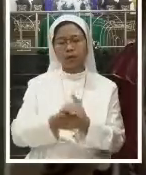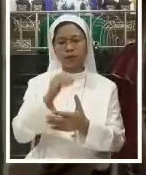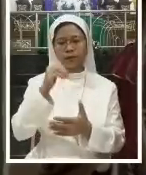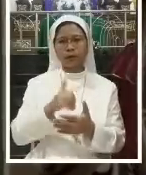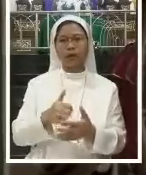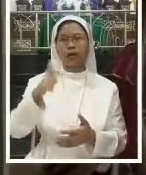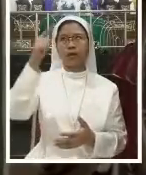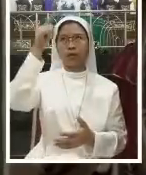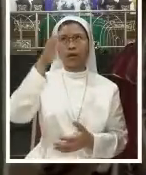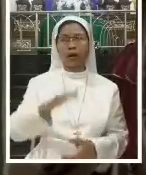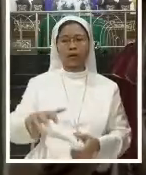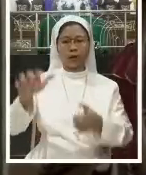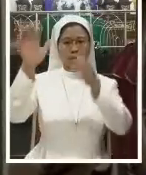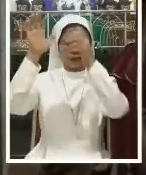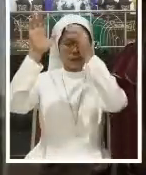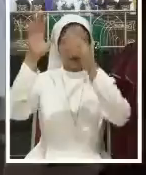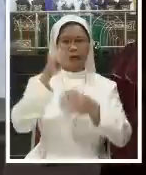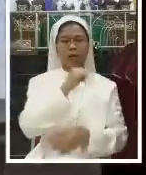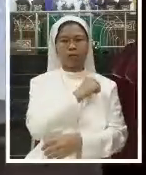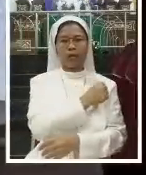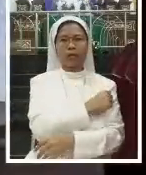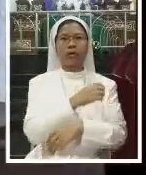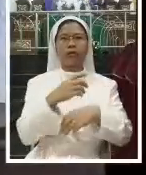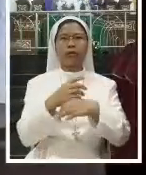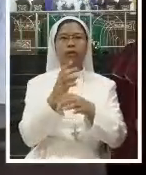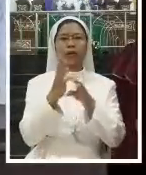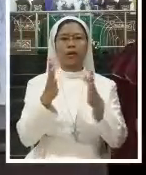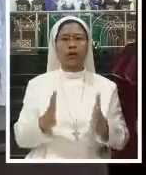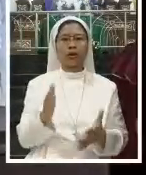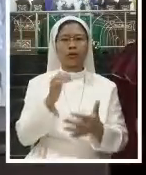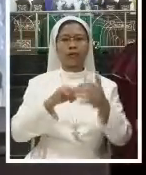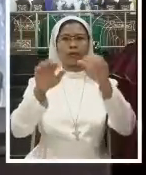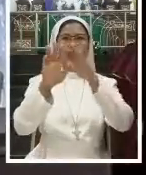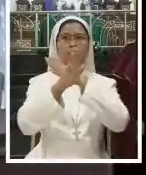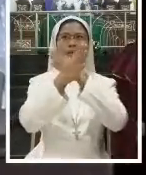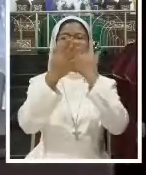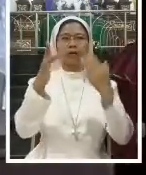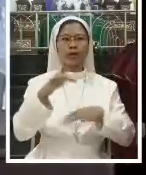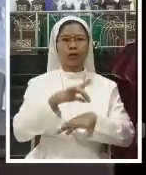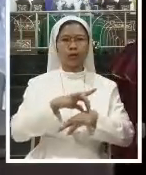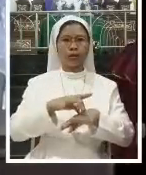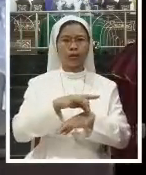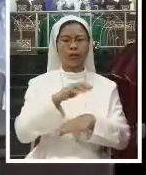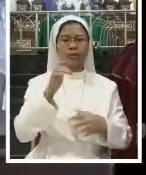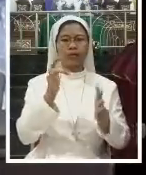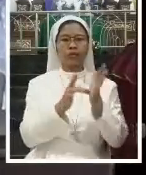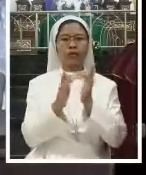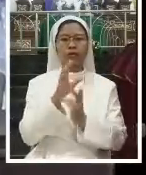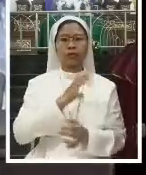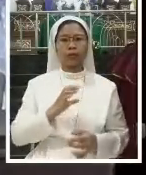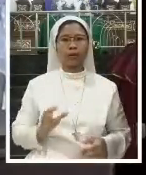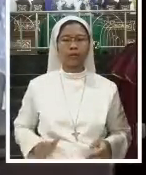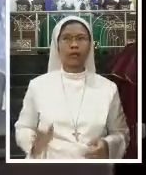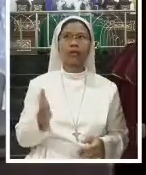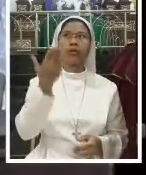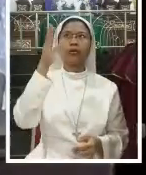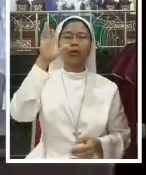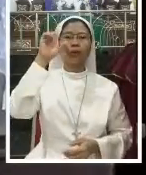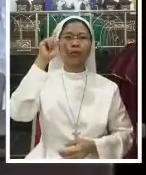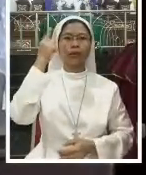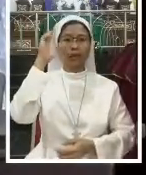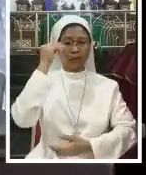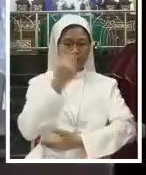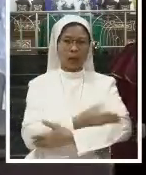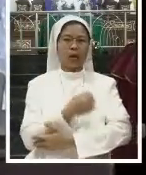Diyos amang makakamhan. Kaglalang kan langit asindaga, asin kay Jesu Kristo aking bugdong niya